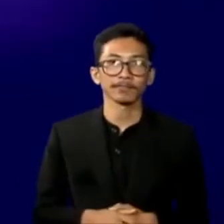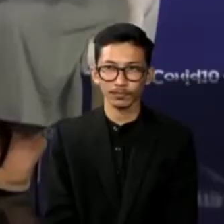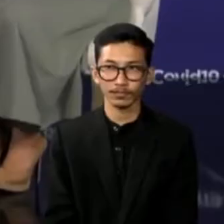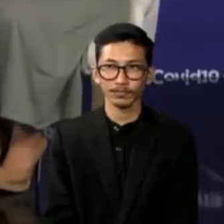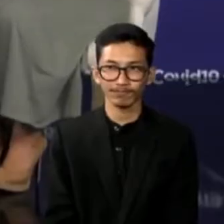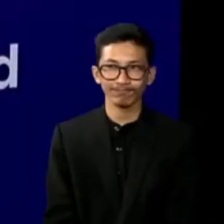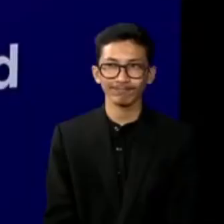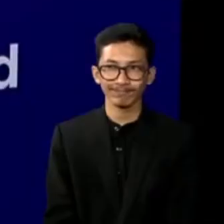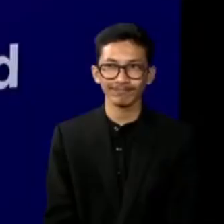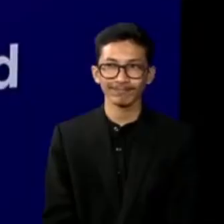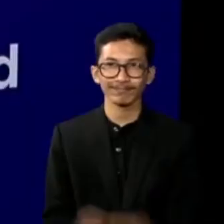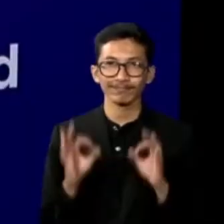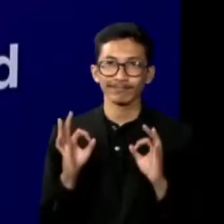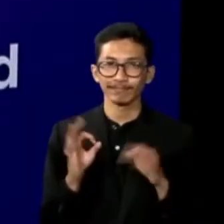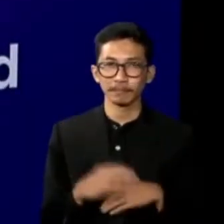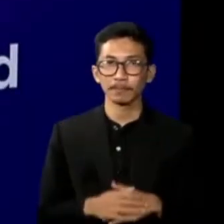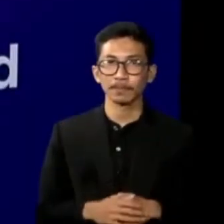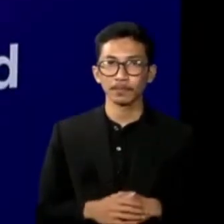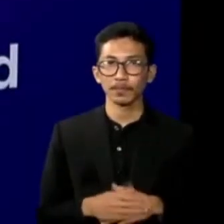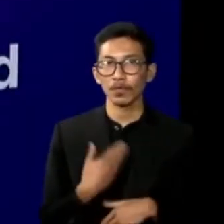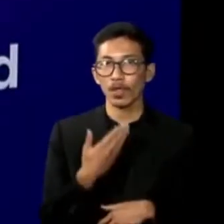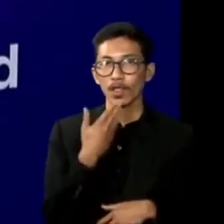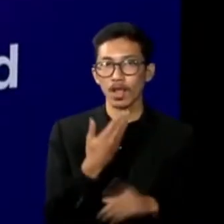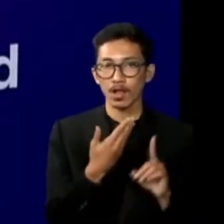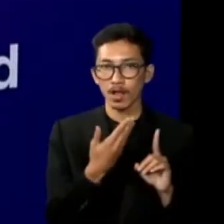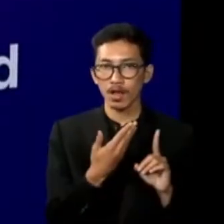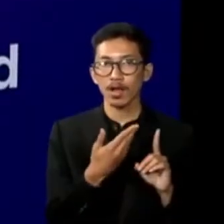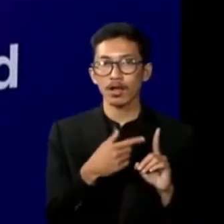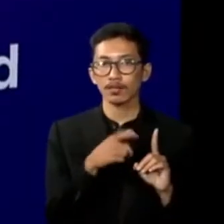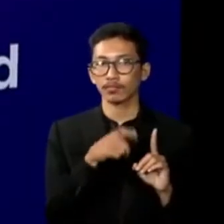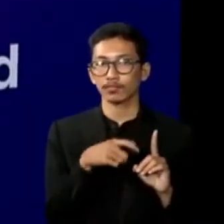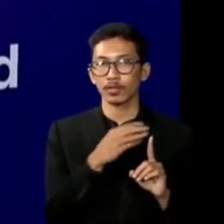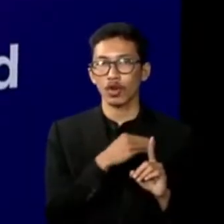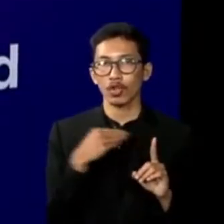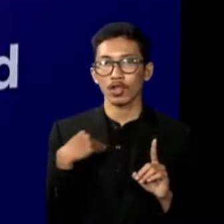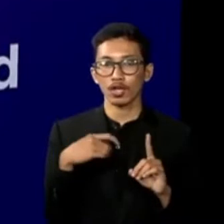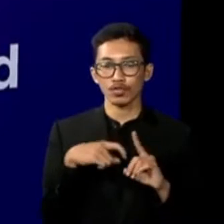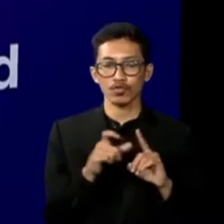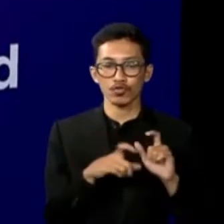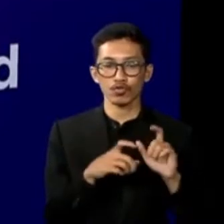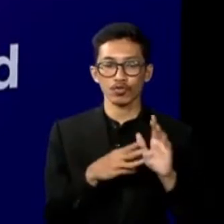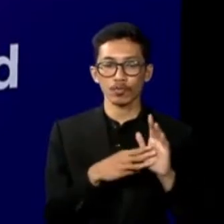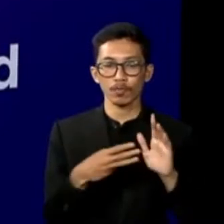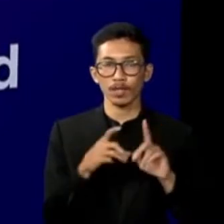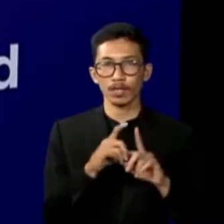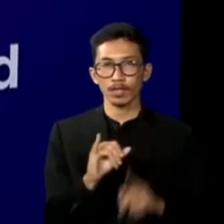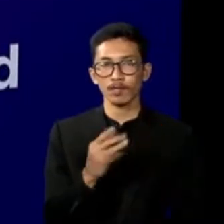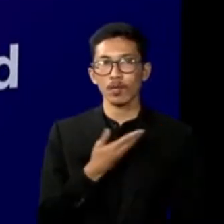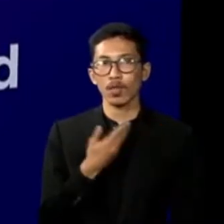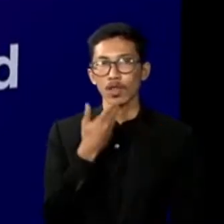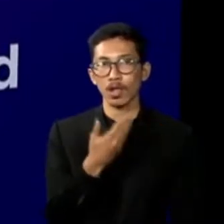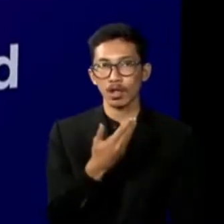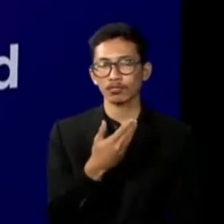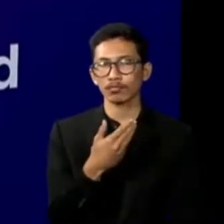tentunya Oke Baik langsung saja saya tanya dulu pertanyaan pertama saya tujukan ke dokter cosmedic dokter dikaruniai kita sudah menyampaikan